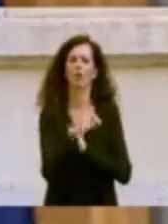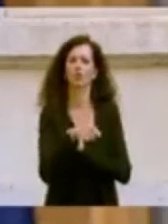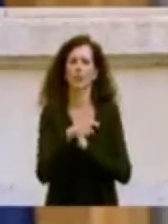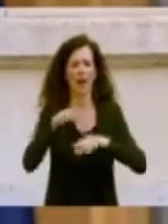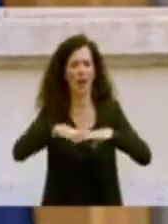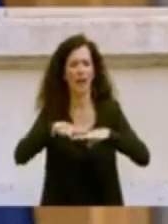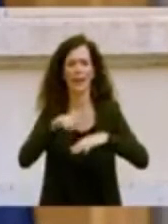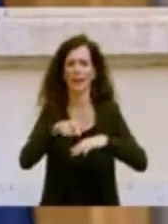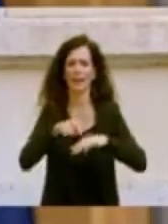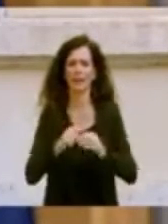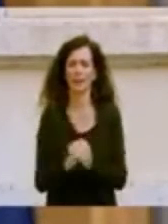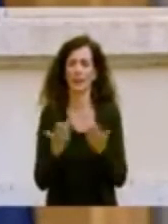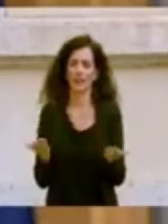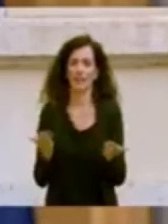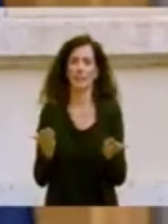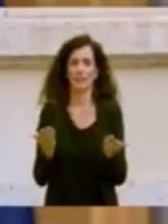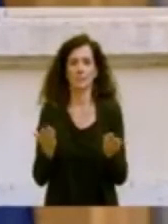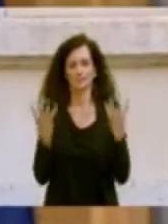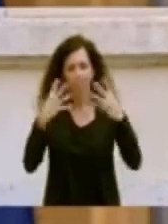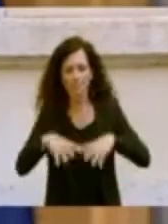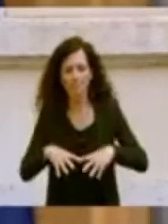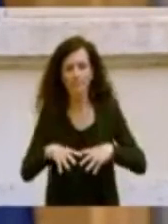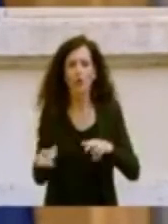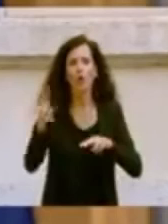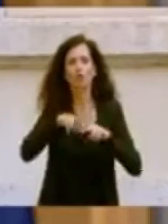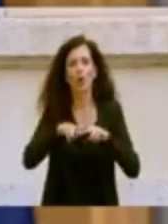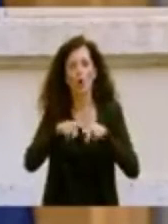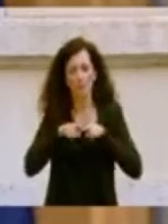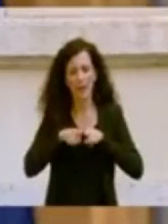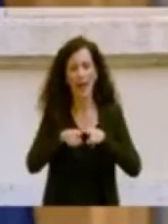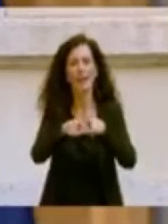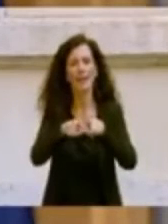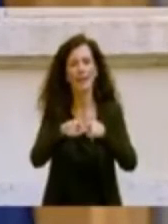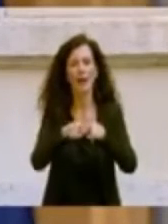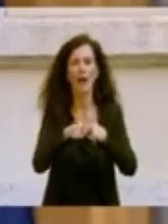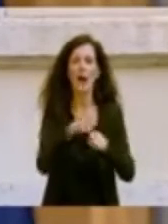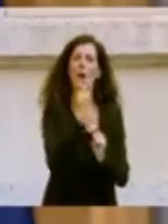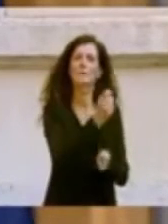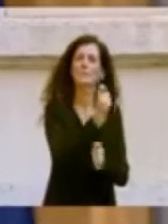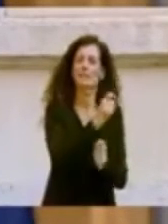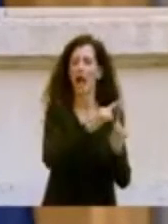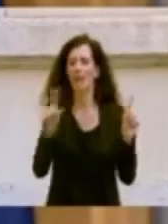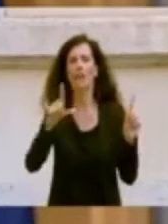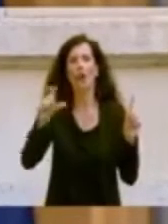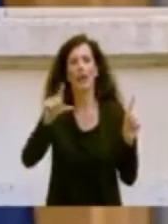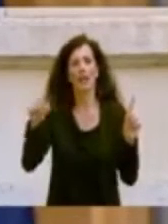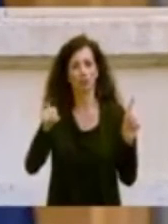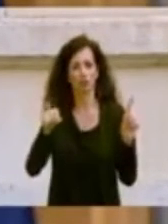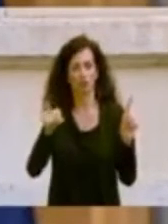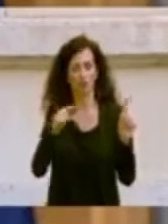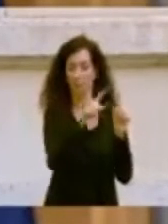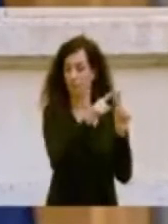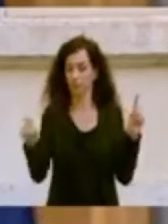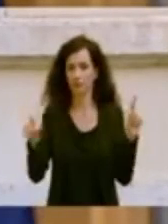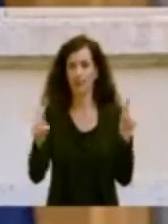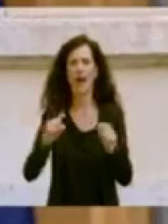realizzare per esempio la doppia linea da Pescara a Lecce Dobbiamo realizzare alta